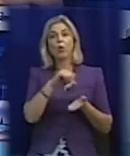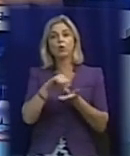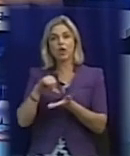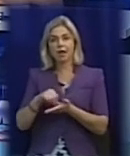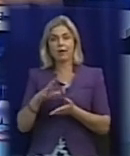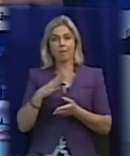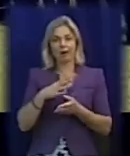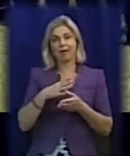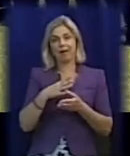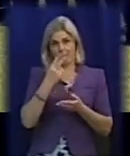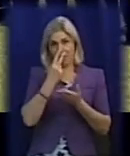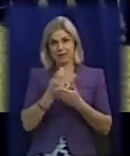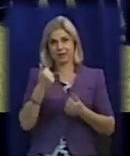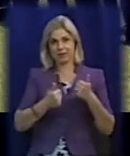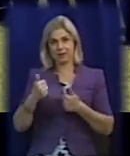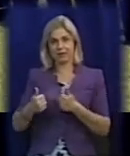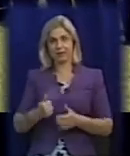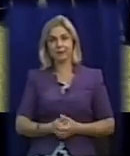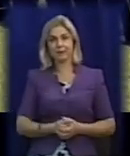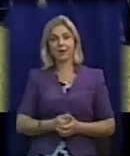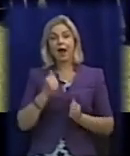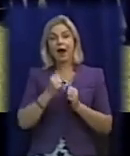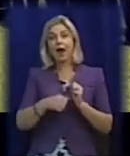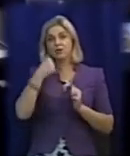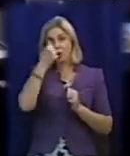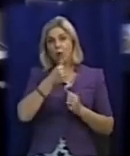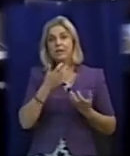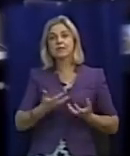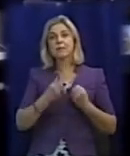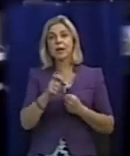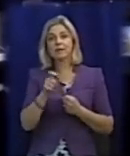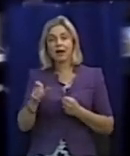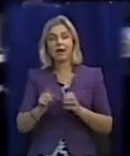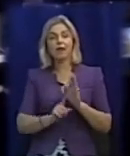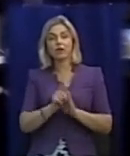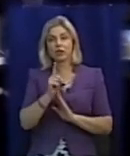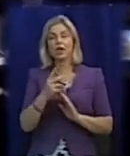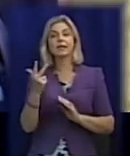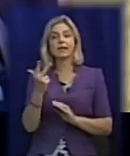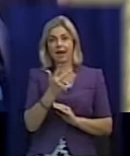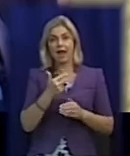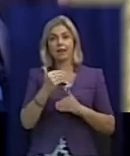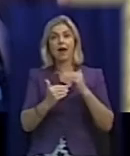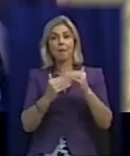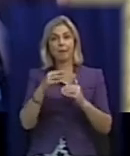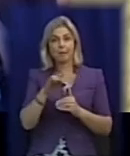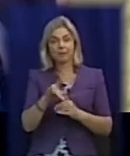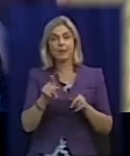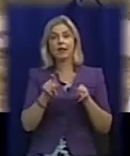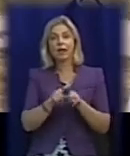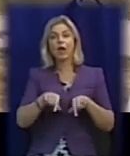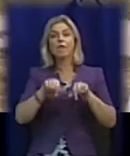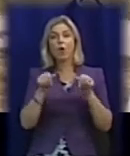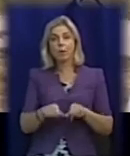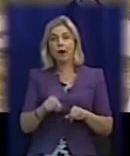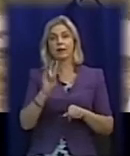і у воді. В щорічних змаганнях рятувальників забіги відбуваються у 3 етапи. В такому форматі цей захід у